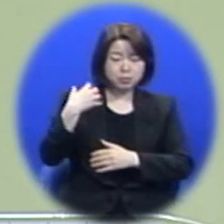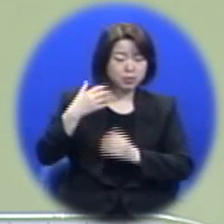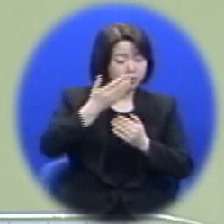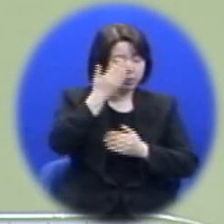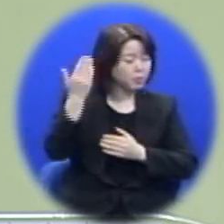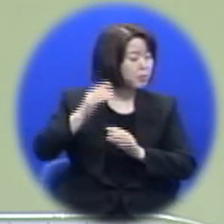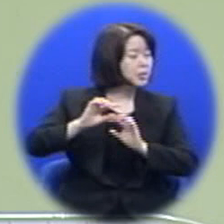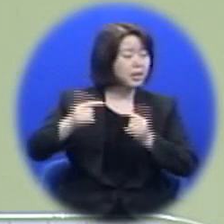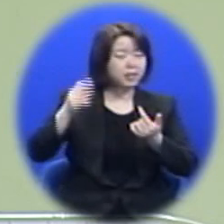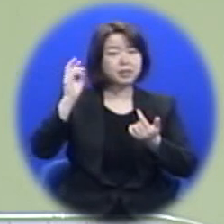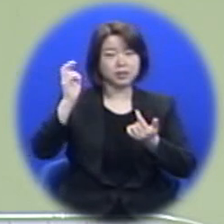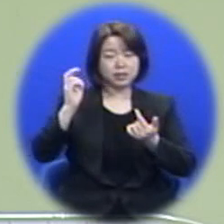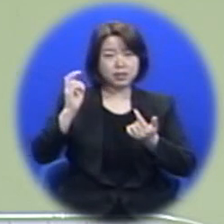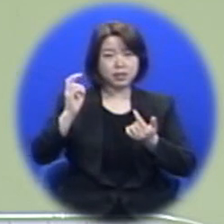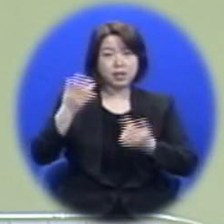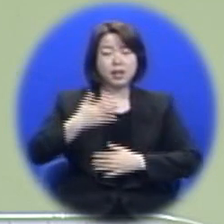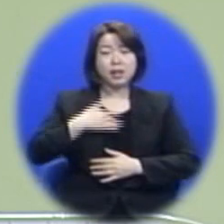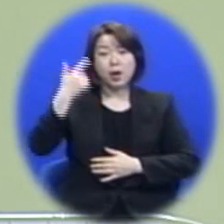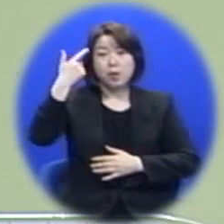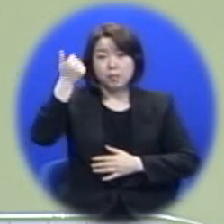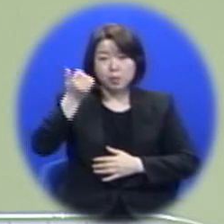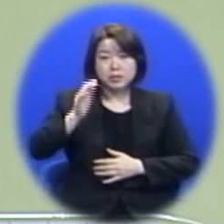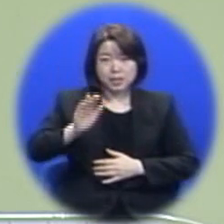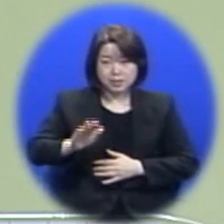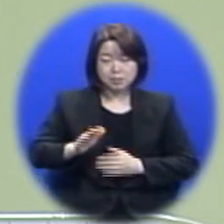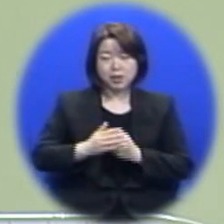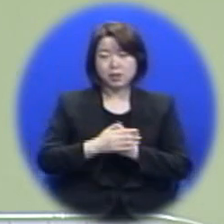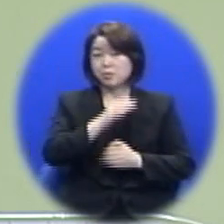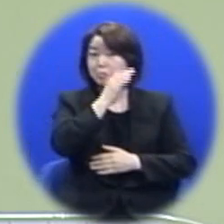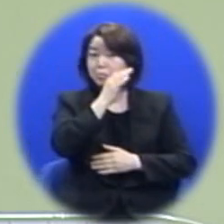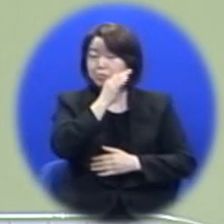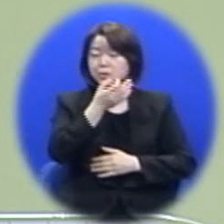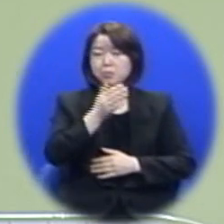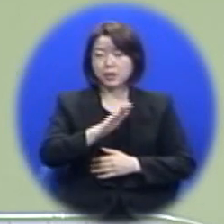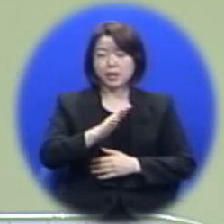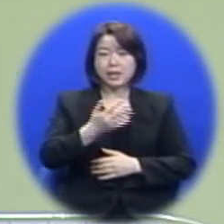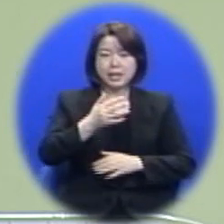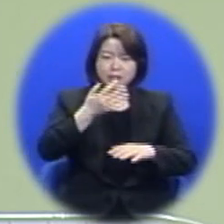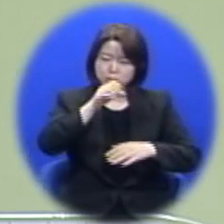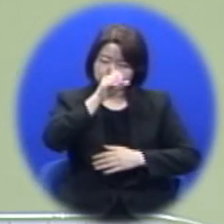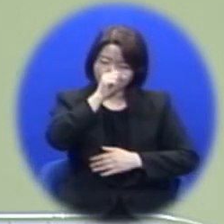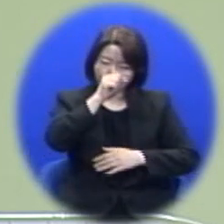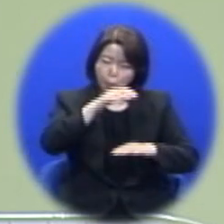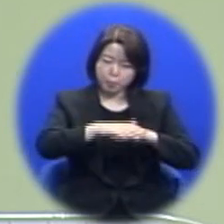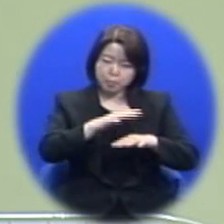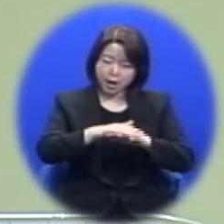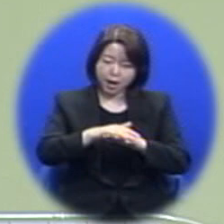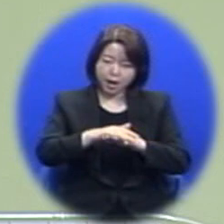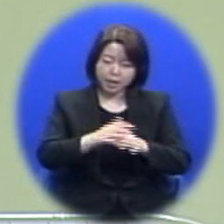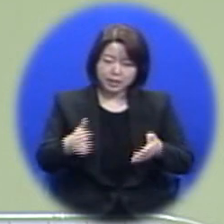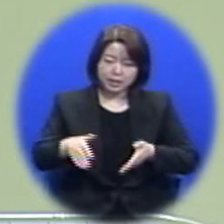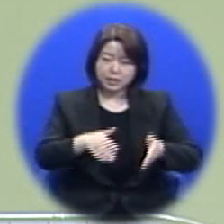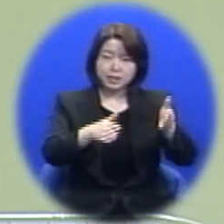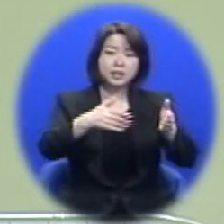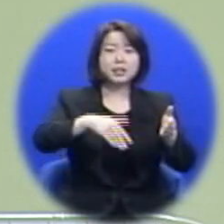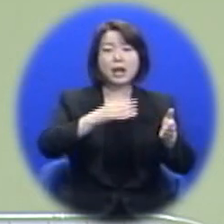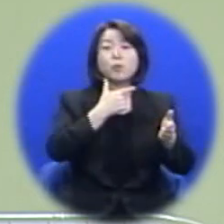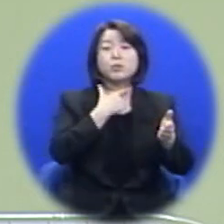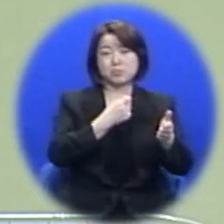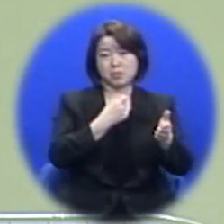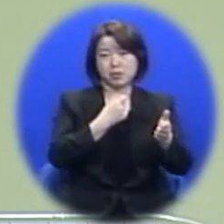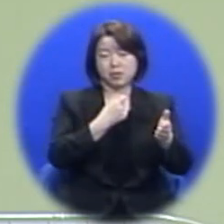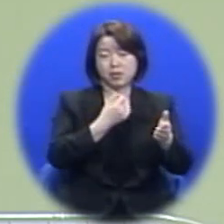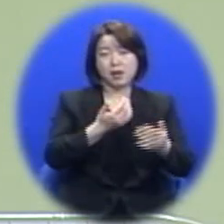목사 면서도 부끄럽게도 옥토 밭 길을 가고 싶었어요 편한 길